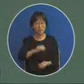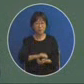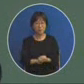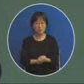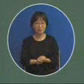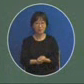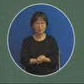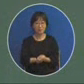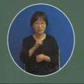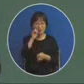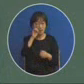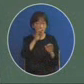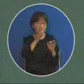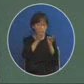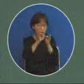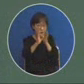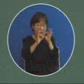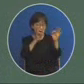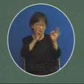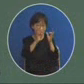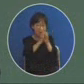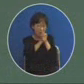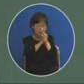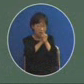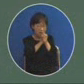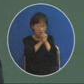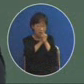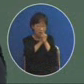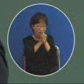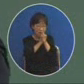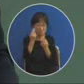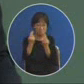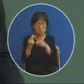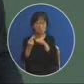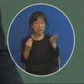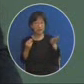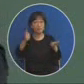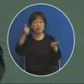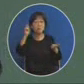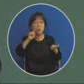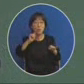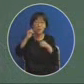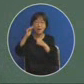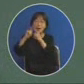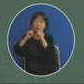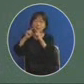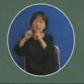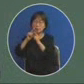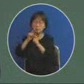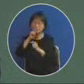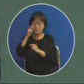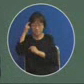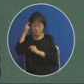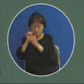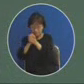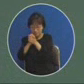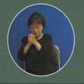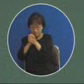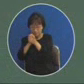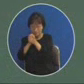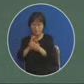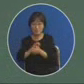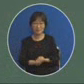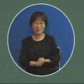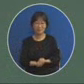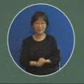게요. 하나님의 말씀을 듣는 묵상 기도입니다. What's even better than a prayer of shouting out to God is a prayer of quietly meditating on God's word. 금식 기도보다 더